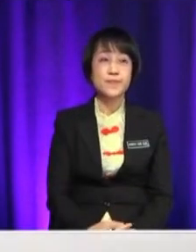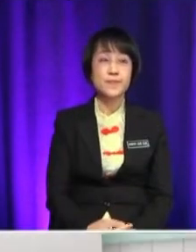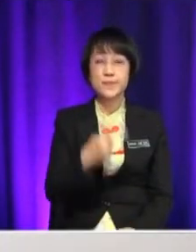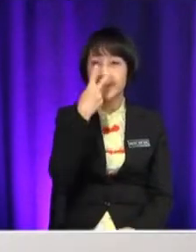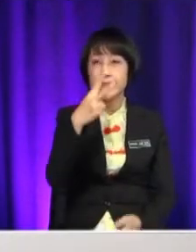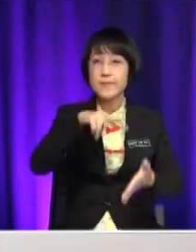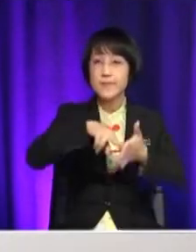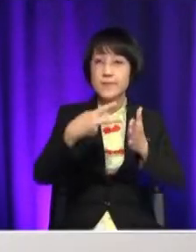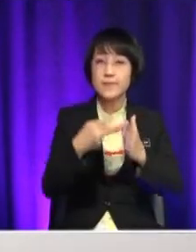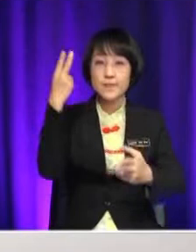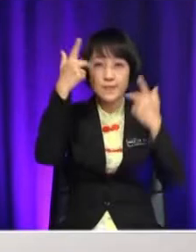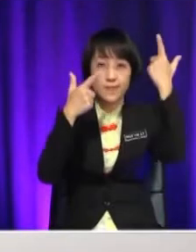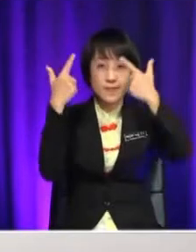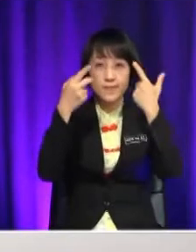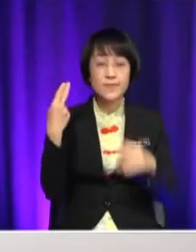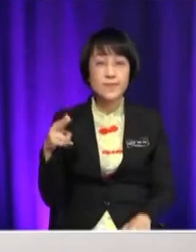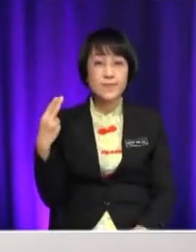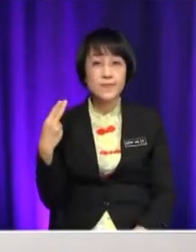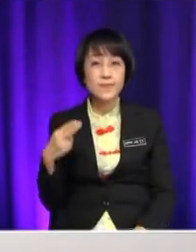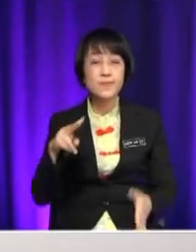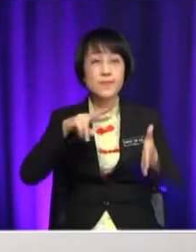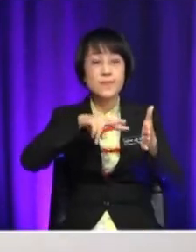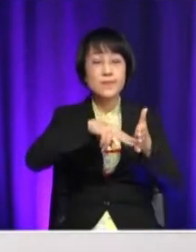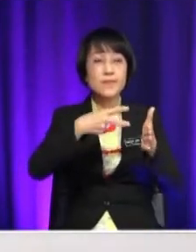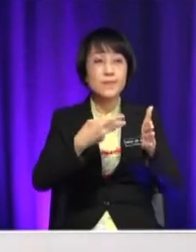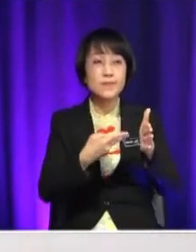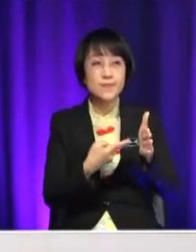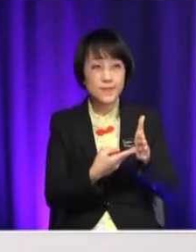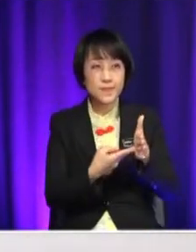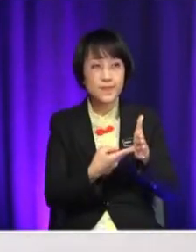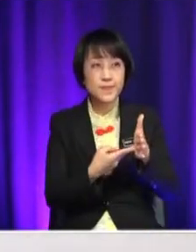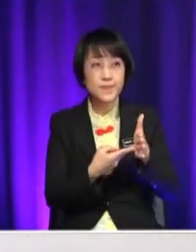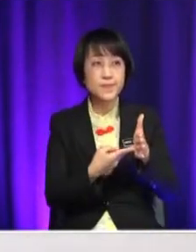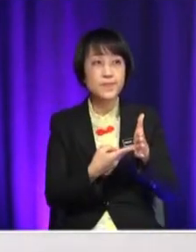hijau. Apakah yang dimaksudkan dengan pelancong hijau, Saudari Alia?